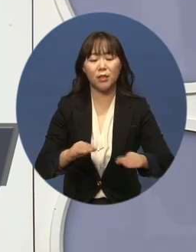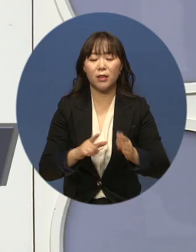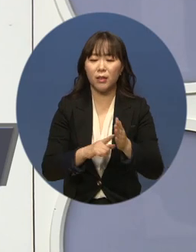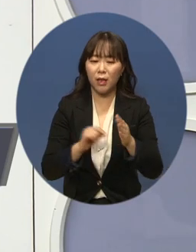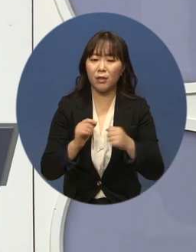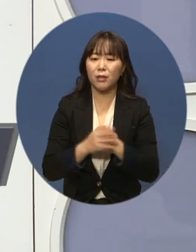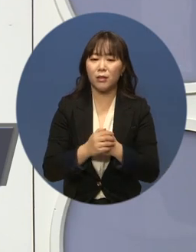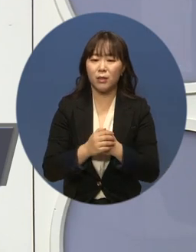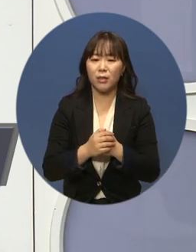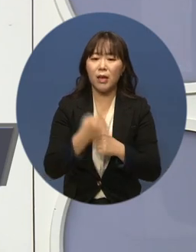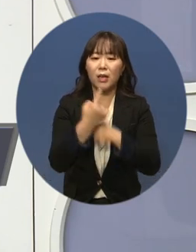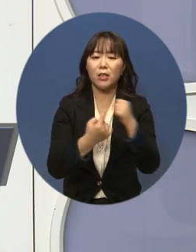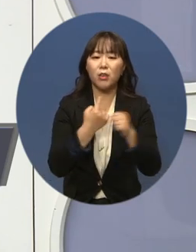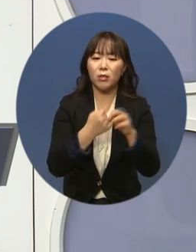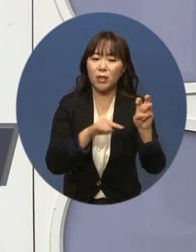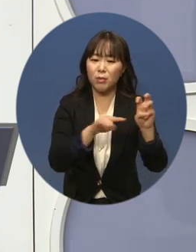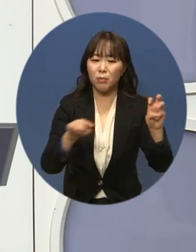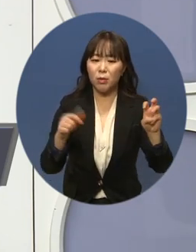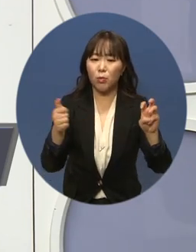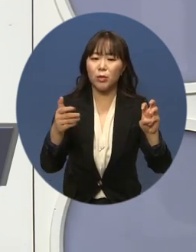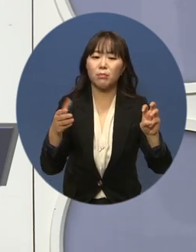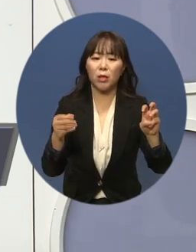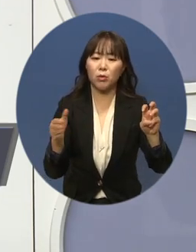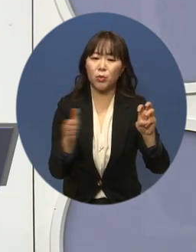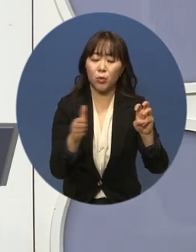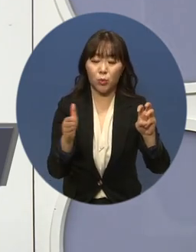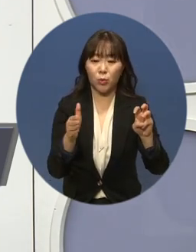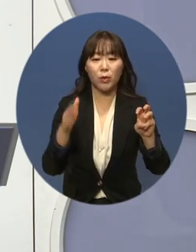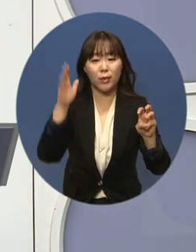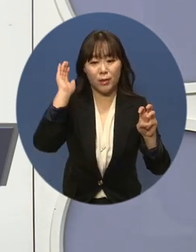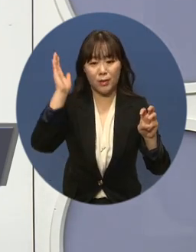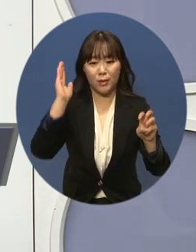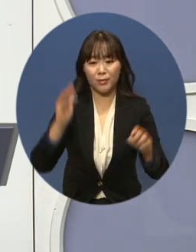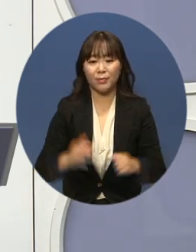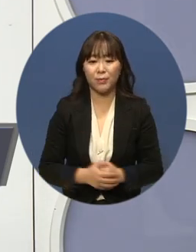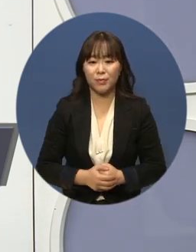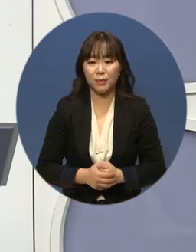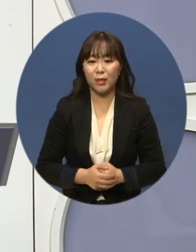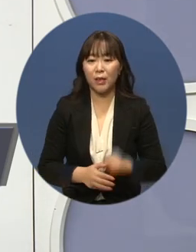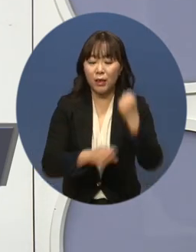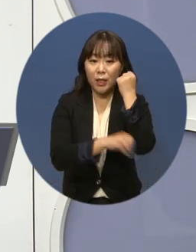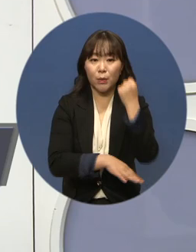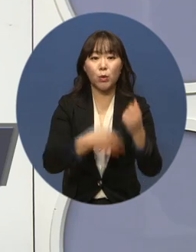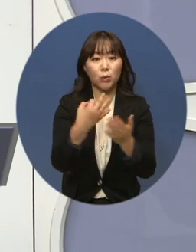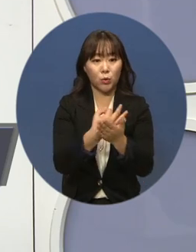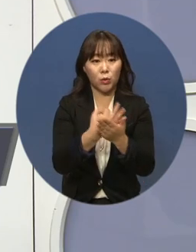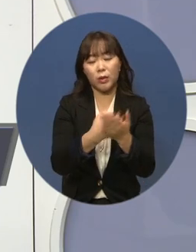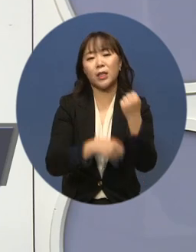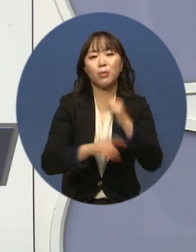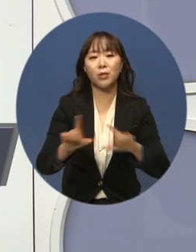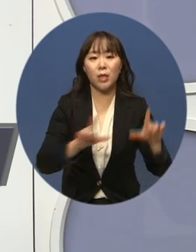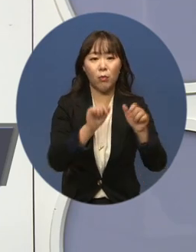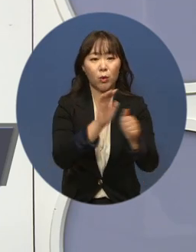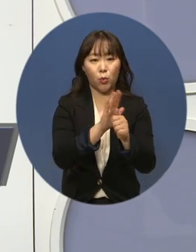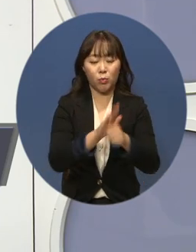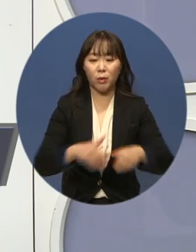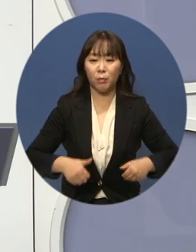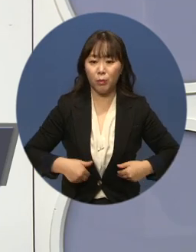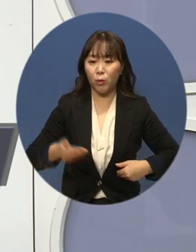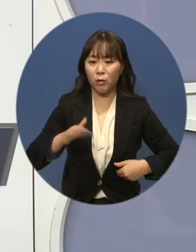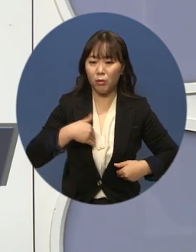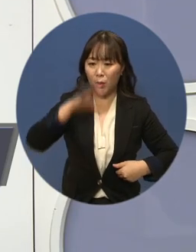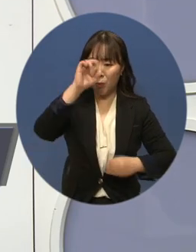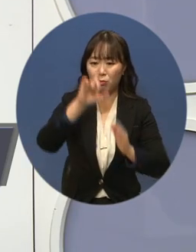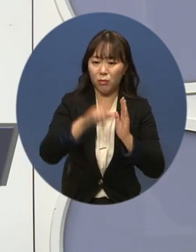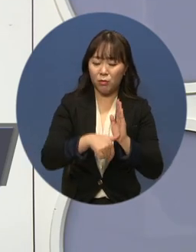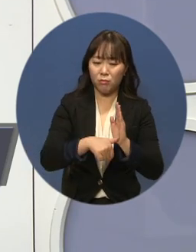그 연 한 30만, 50만 뭐 이렇게 이야기하더라고. 그러면 기본소득이면 기본생활에 좀 도움이 돼야 되는데 제가 볼